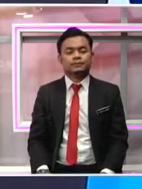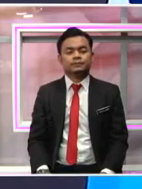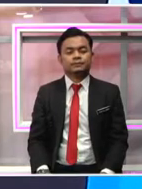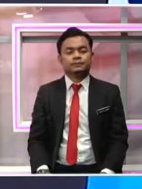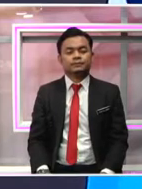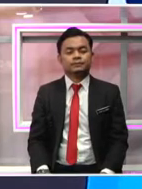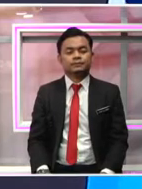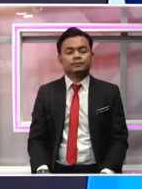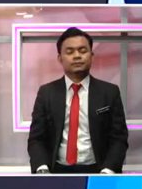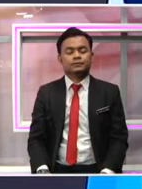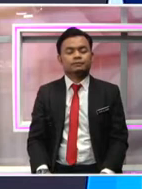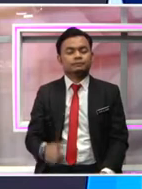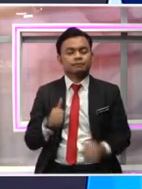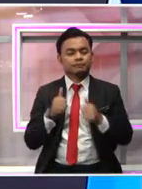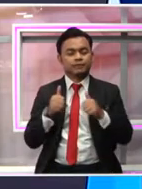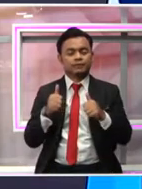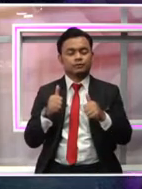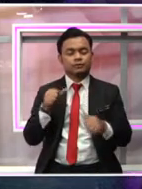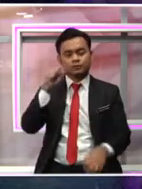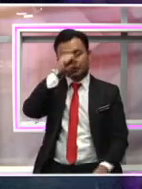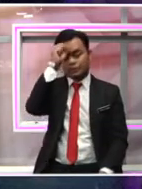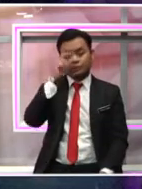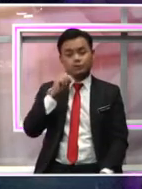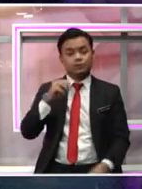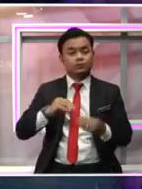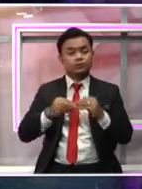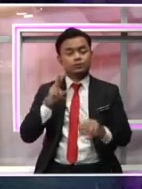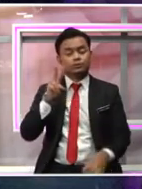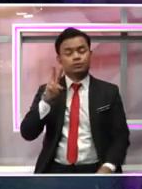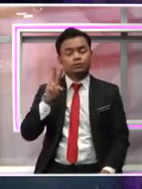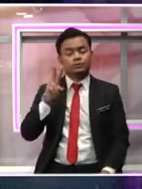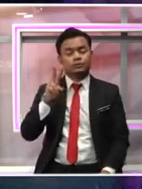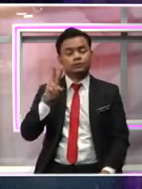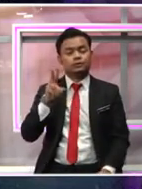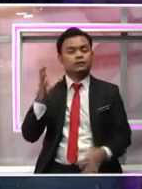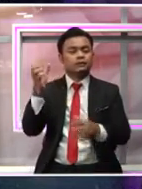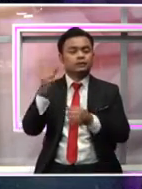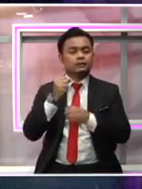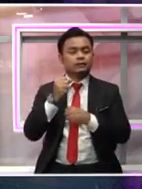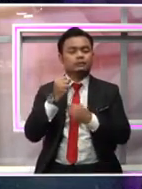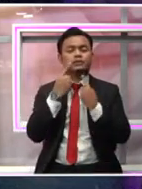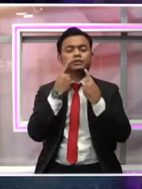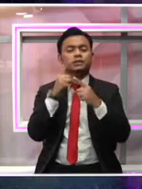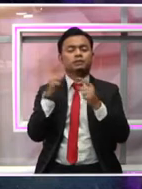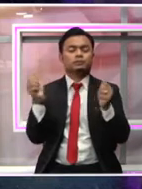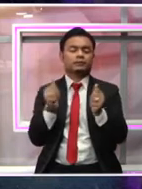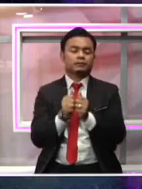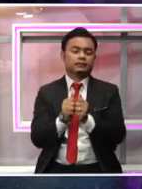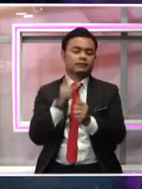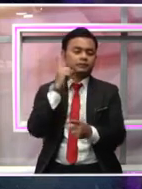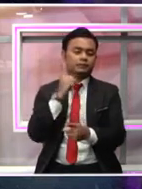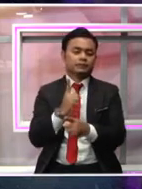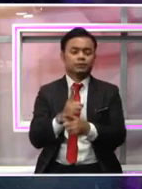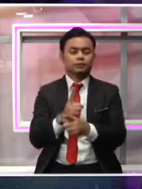baik bagus soalnya kedua Nisa dan anak-anak murid rumah dapat jawab dengan betul Mayes